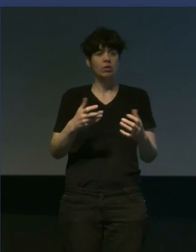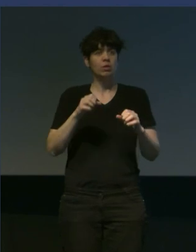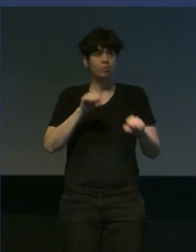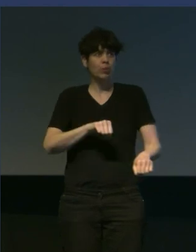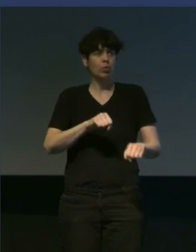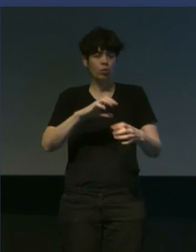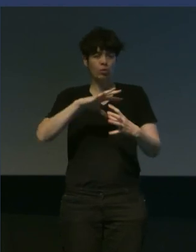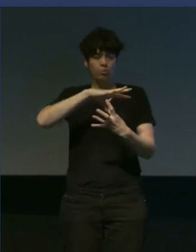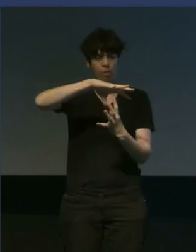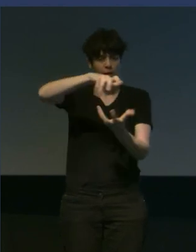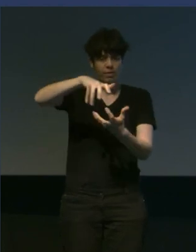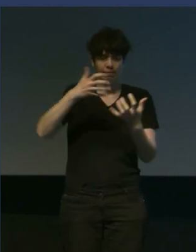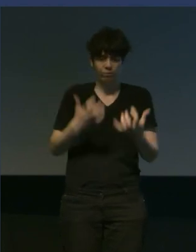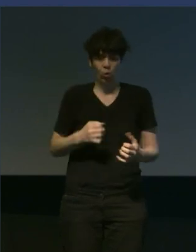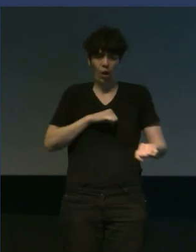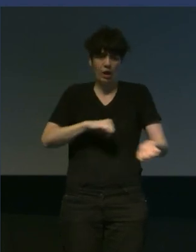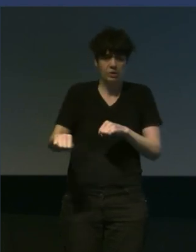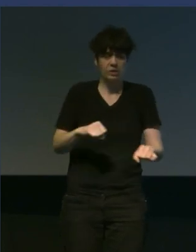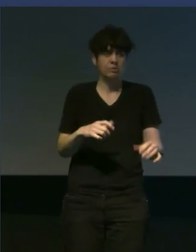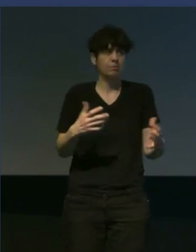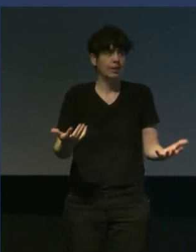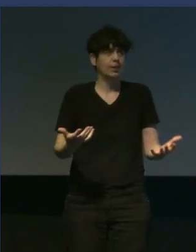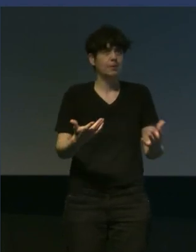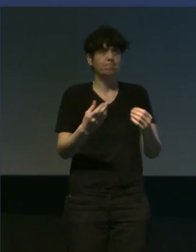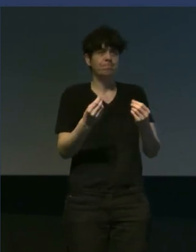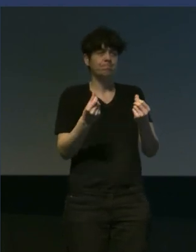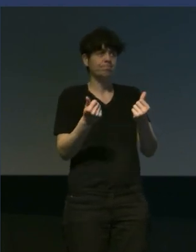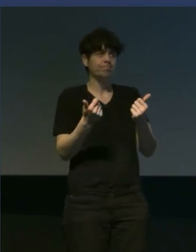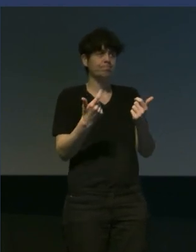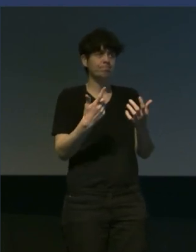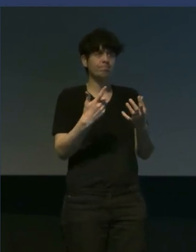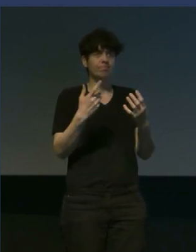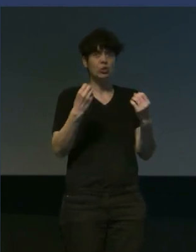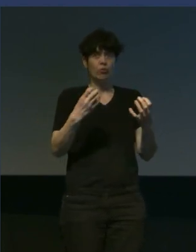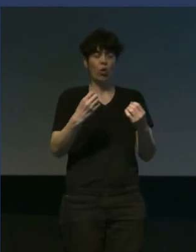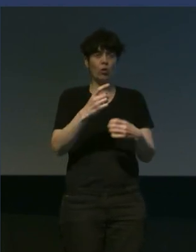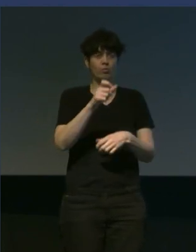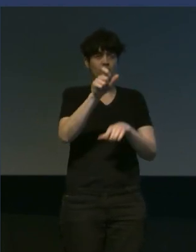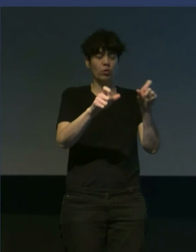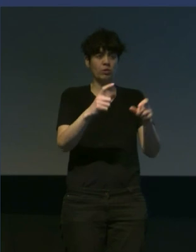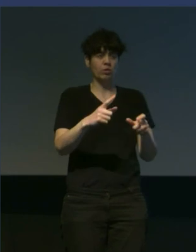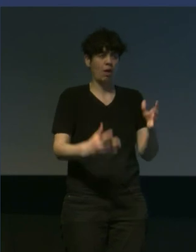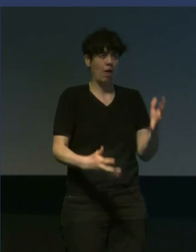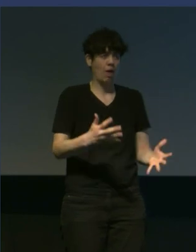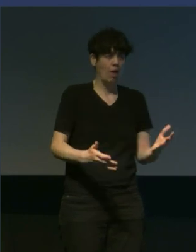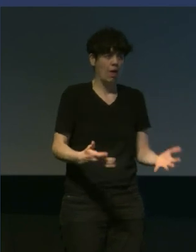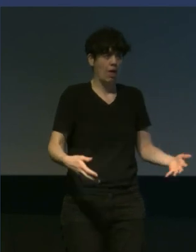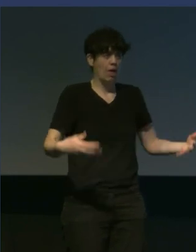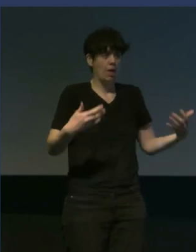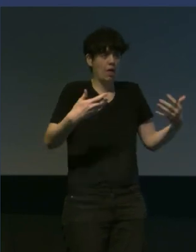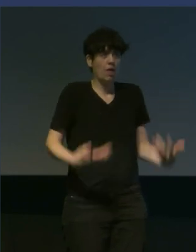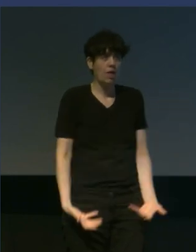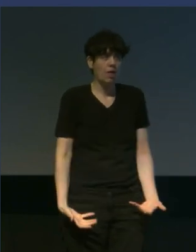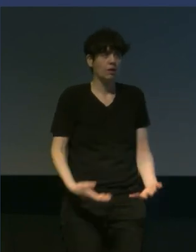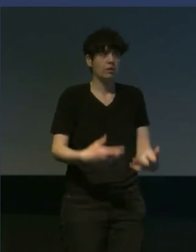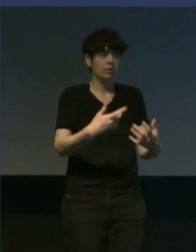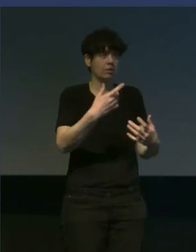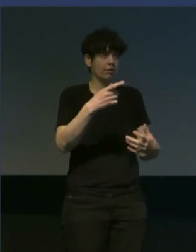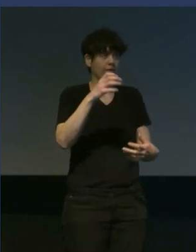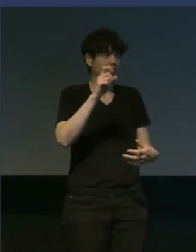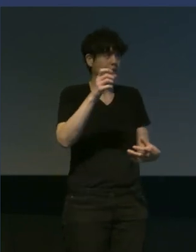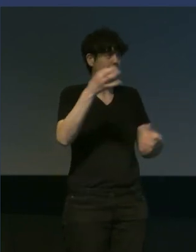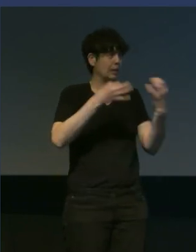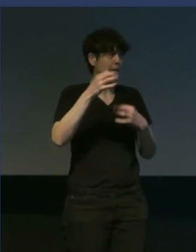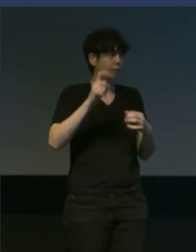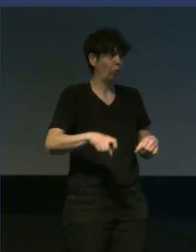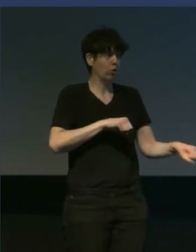que finalement, à cette question-là, les gens avaient en fait désemparés en disant parce que tout le monde dit qu'il faut faire quelque chose, mais